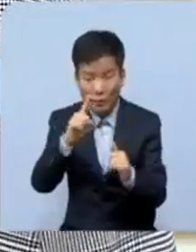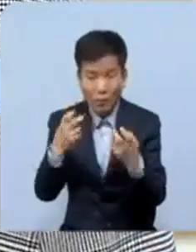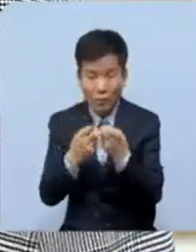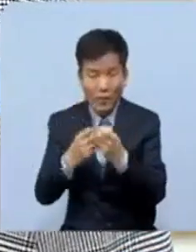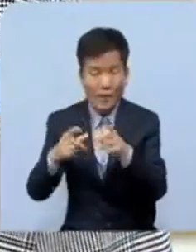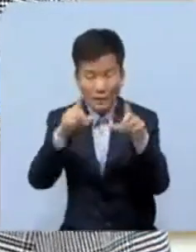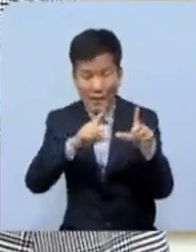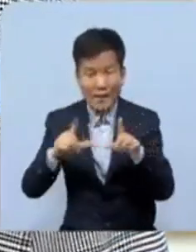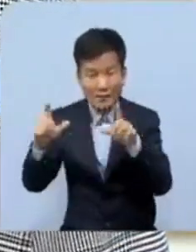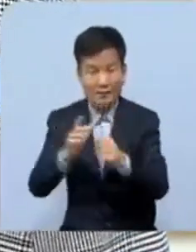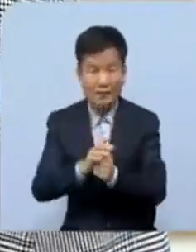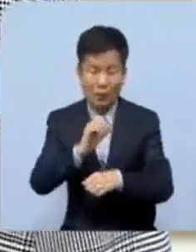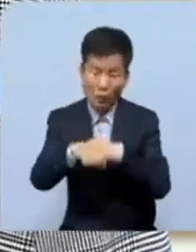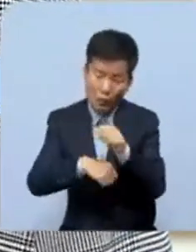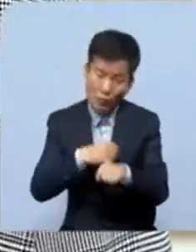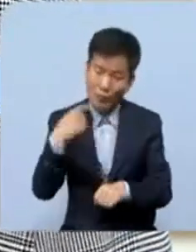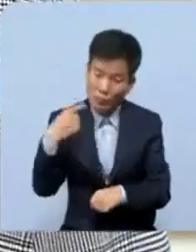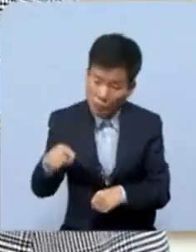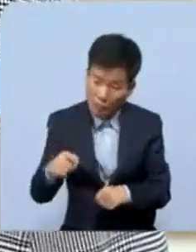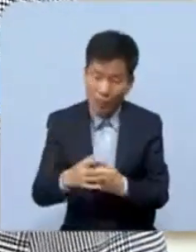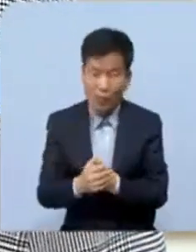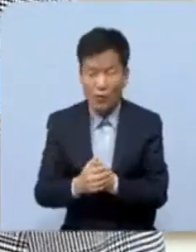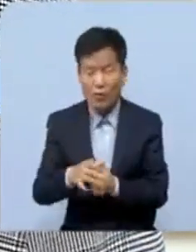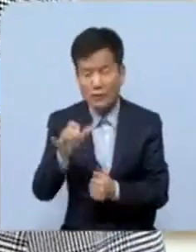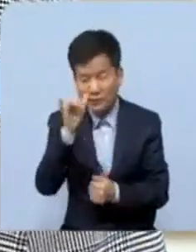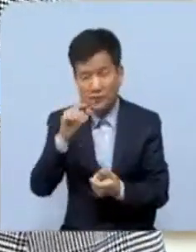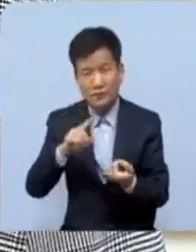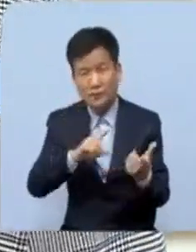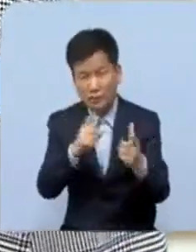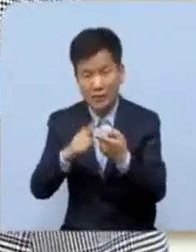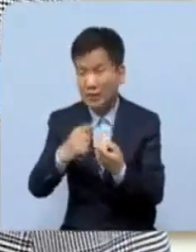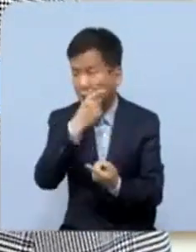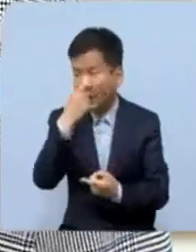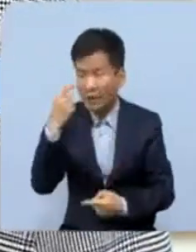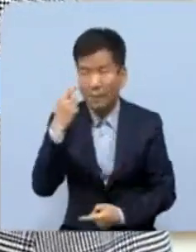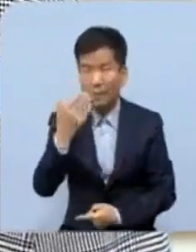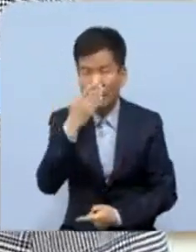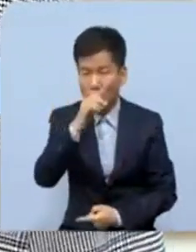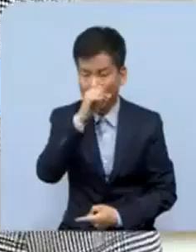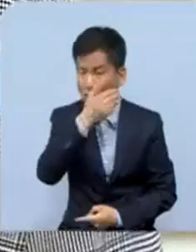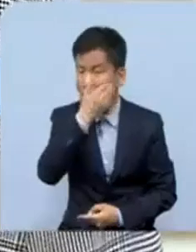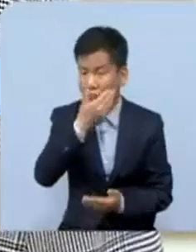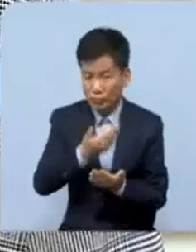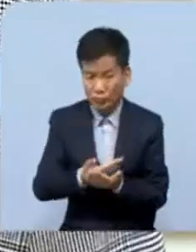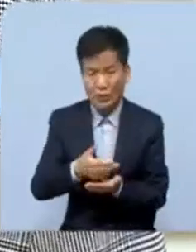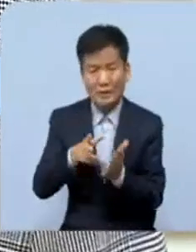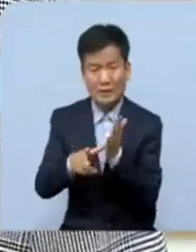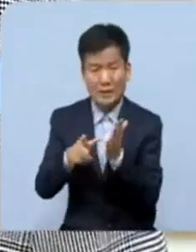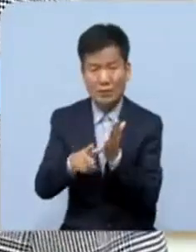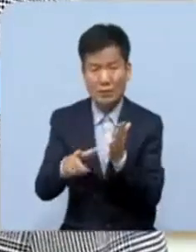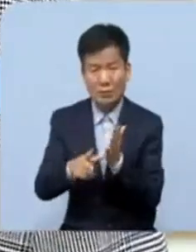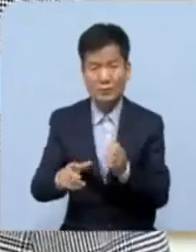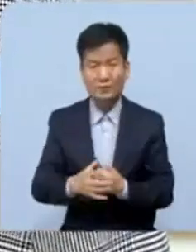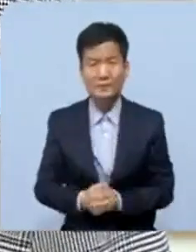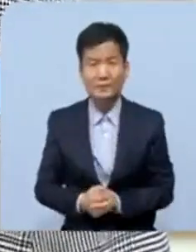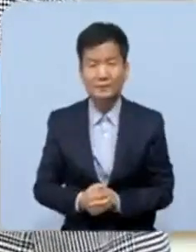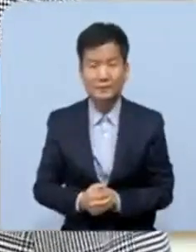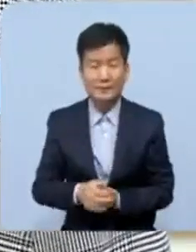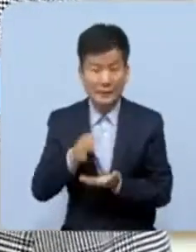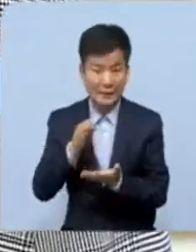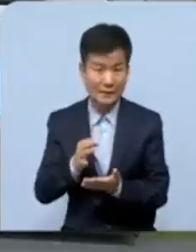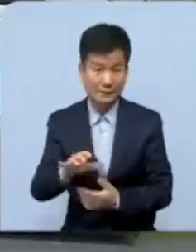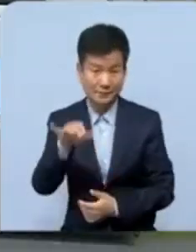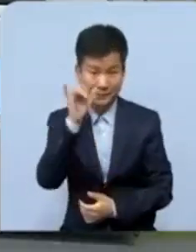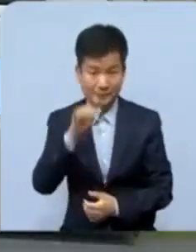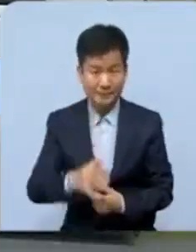그 당시 동물 사항이 또 뭐 어떤 게 있었는지 확인할 수 있는 매우 중요한 자료라 서 예 가치가